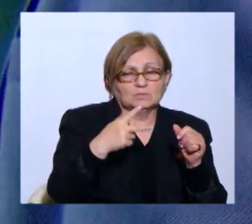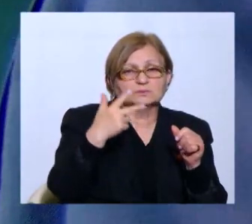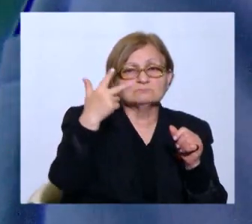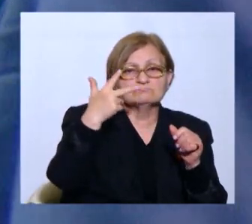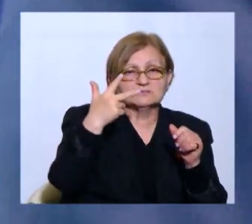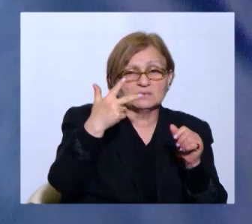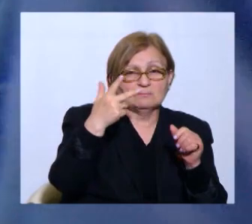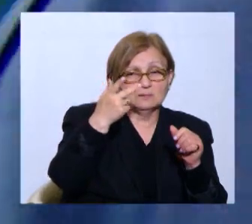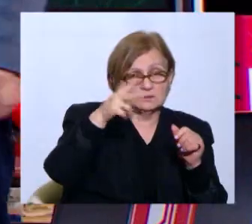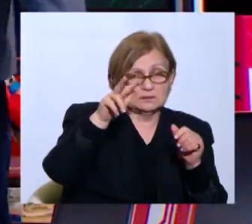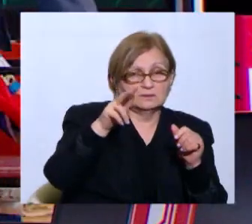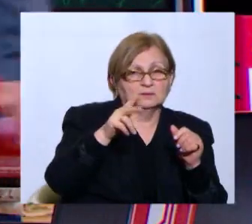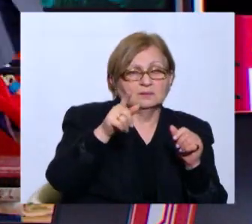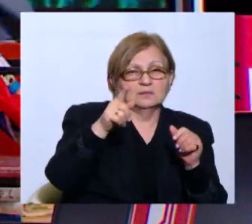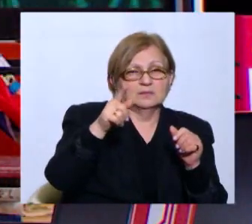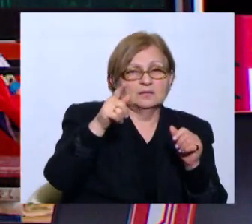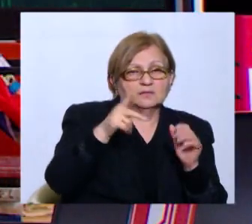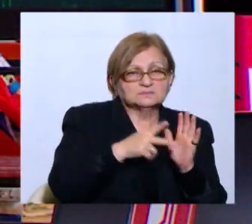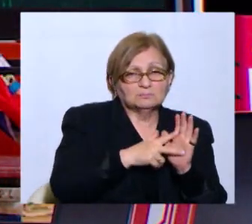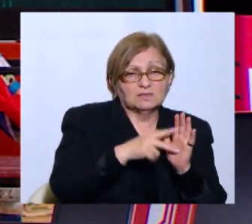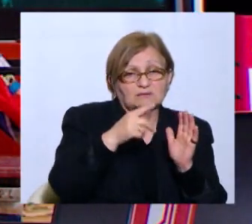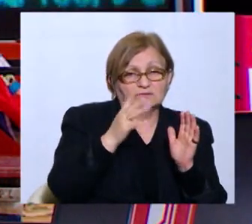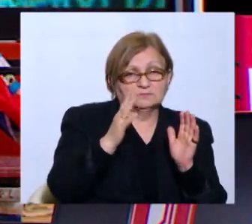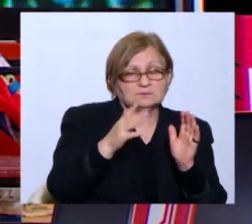იქნება 1.2-დი. სამაგიეროდ,